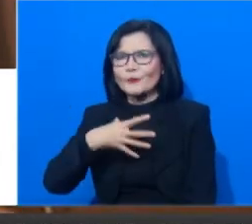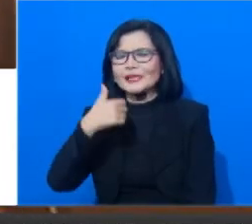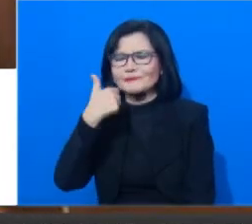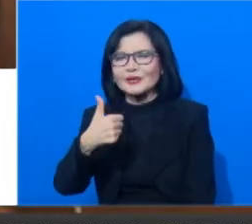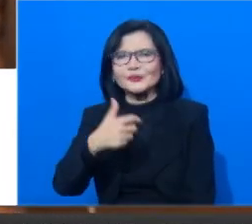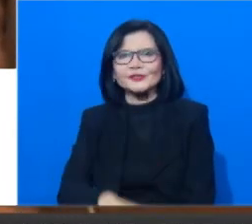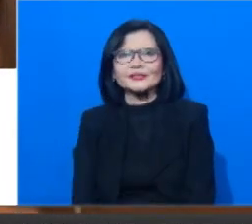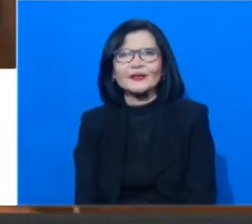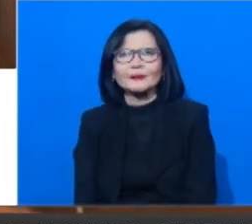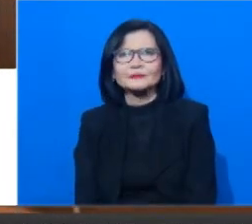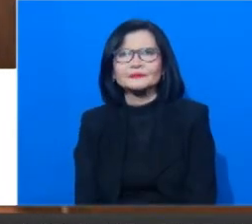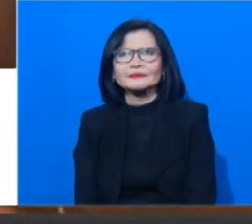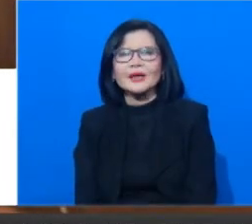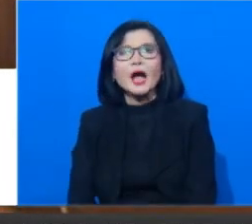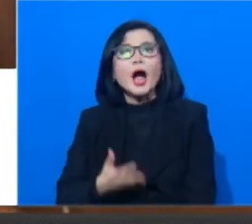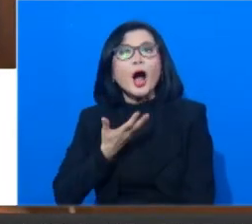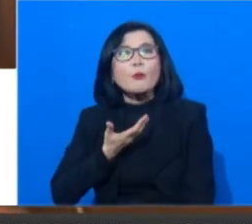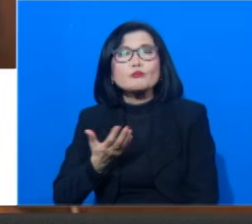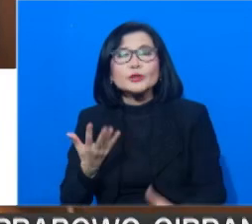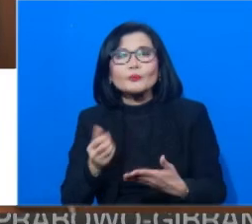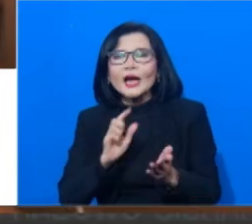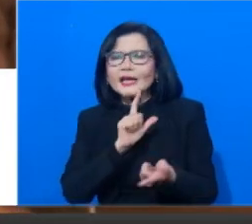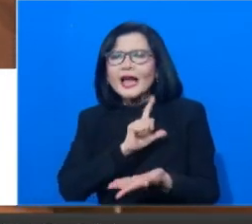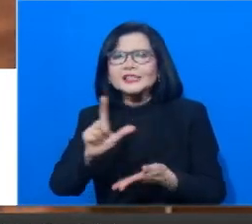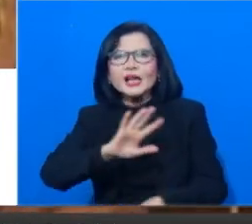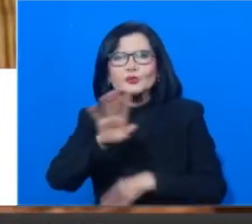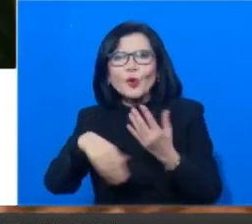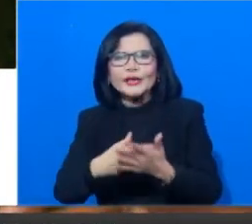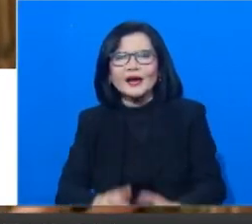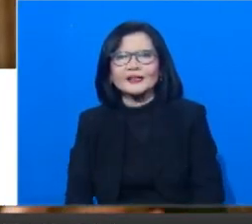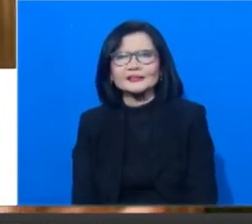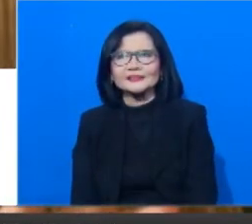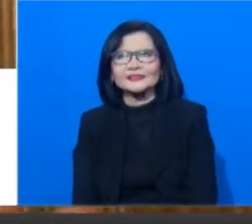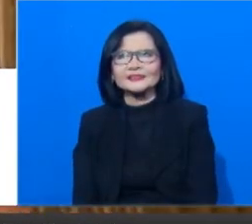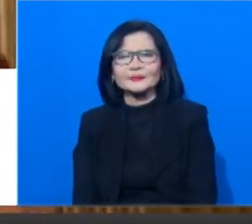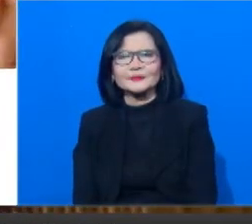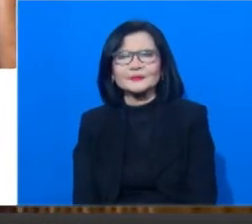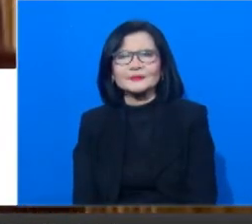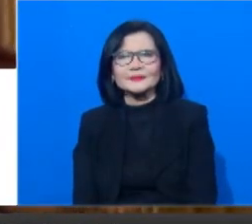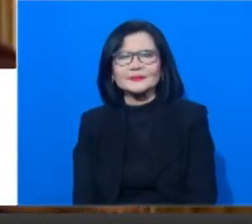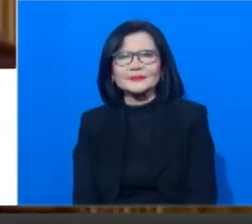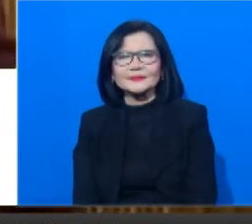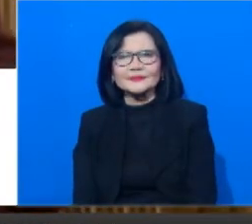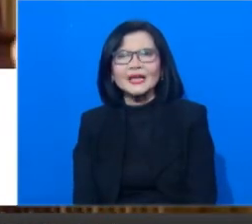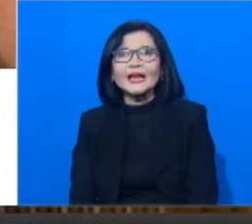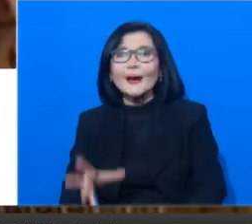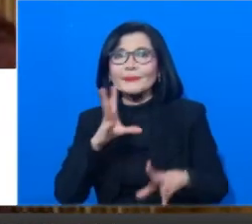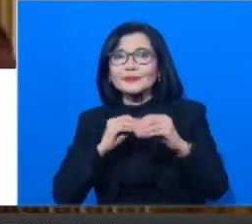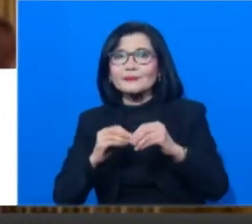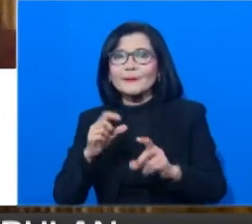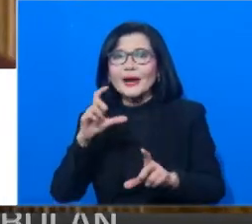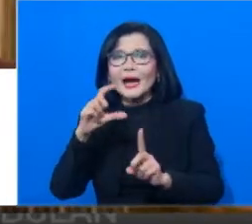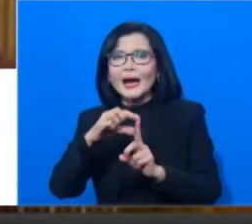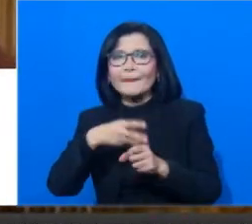se-indonesia Semoga lancar apapun yang akan dilakukan ke depannya ya Mas ya baik itu dia perbincangan saya bersama dengan pegi Setiawan tentu Mas